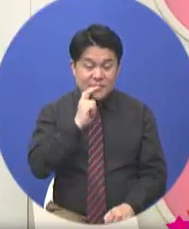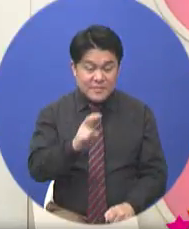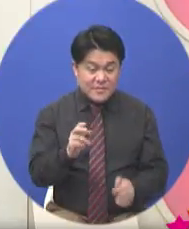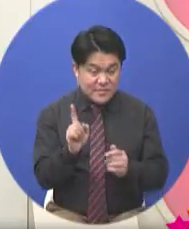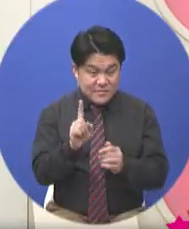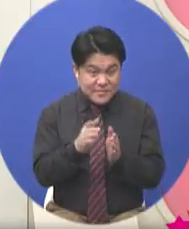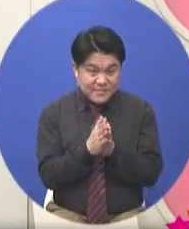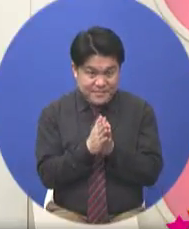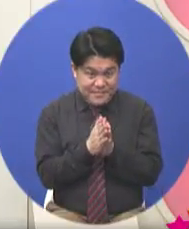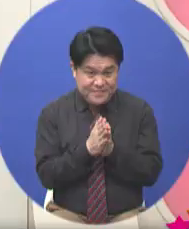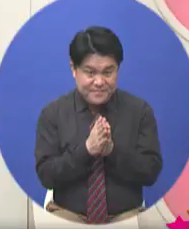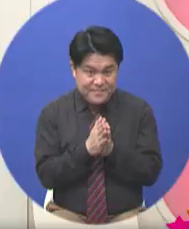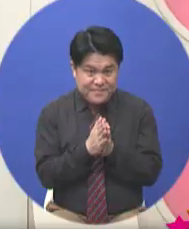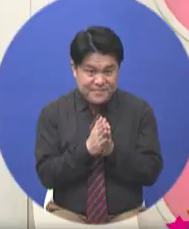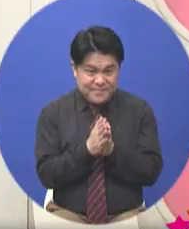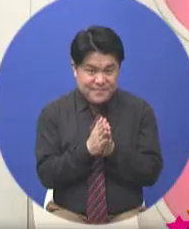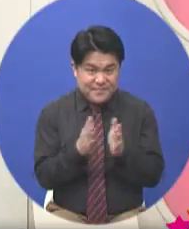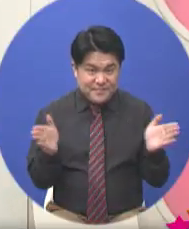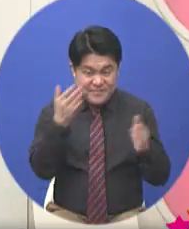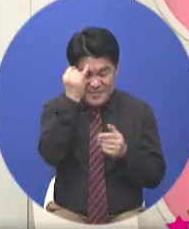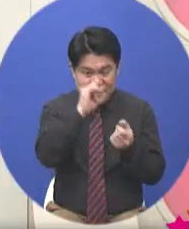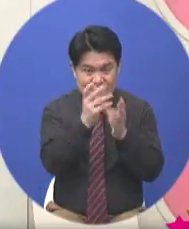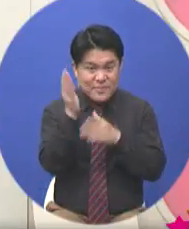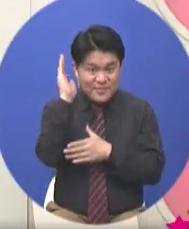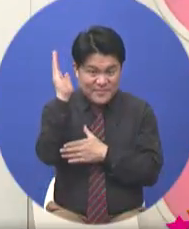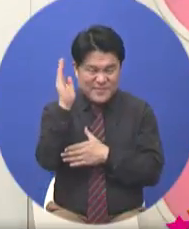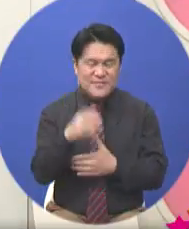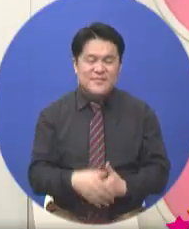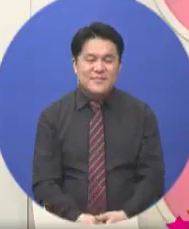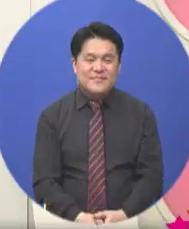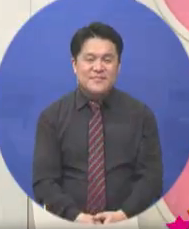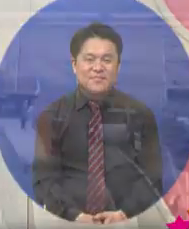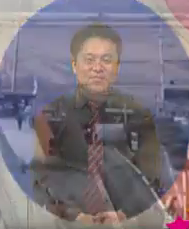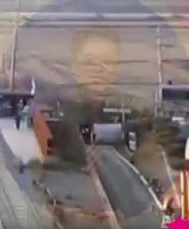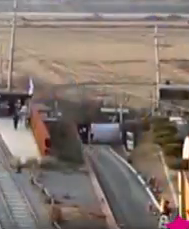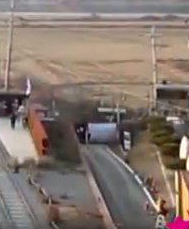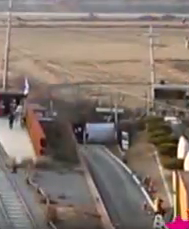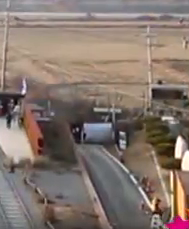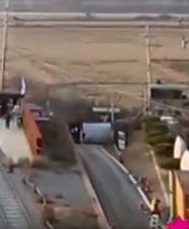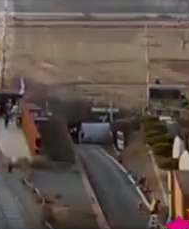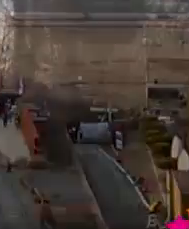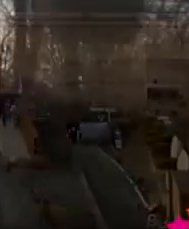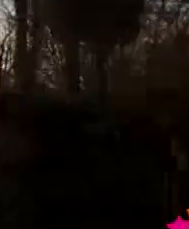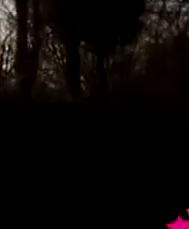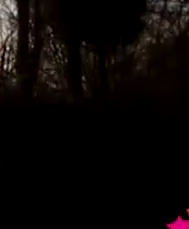권길전님이 부릅니다. 할미꽃 사연.